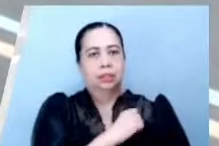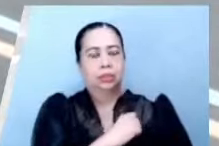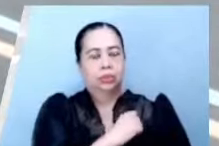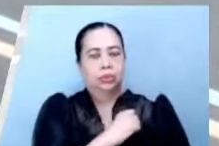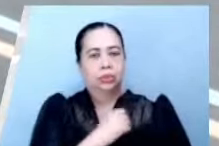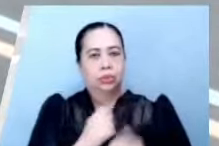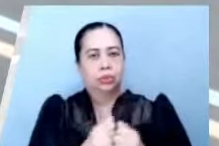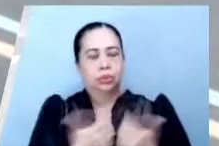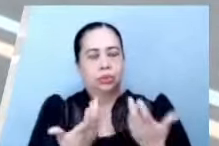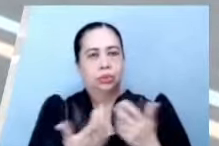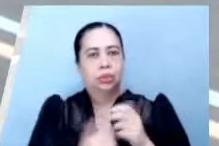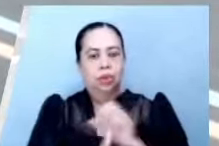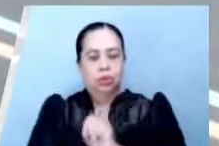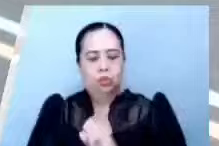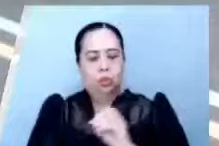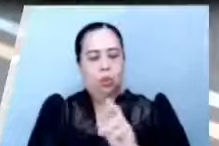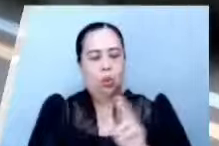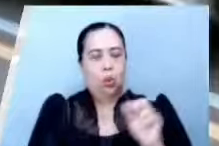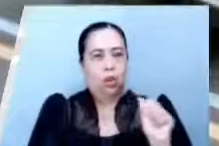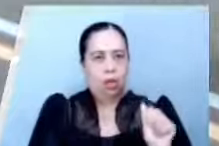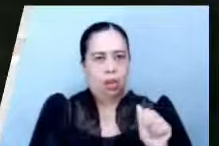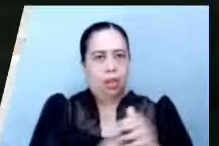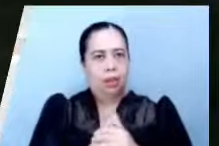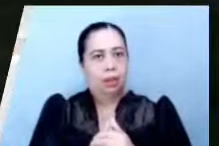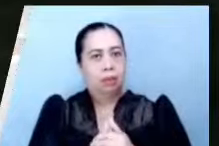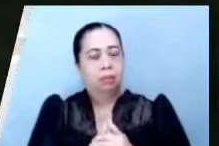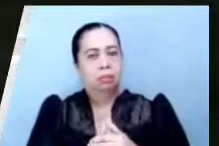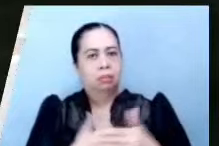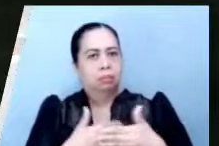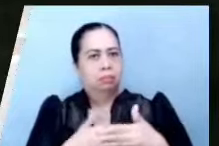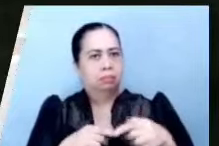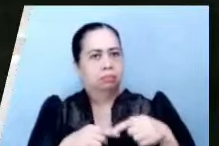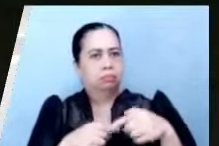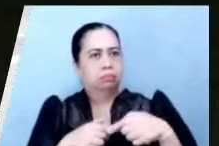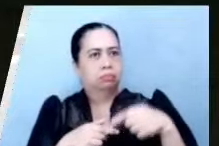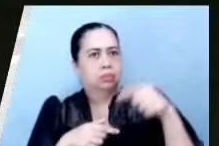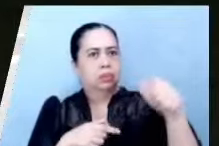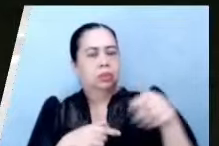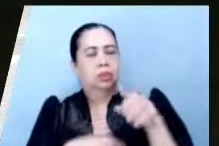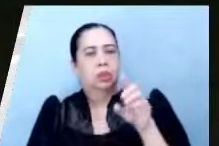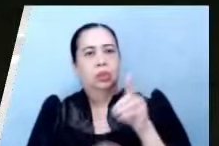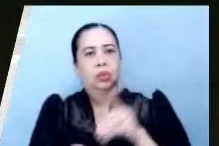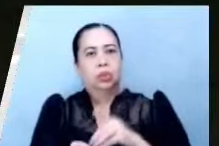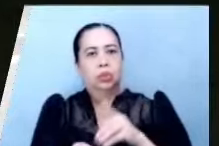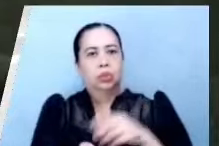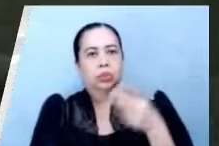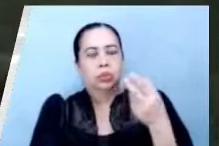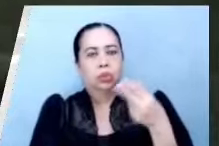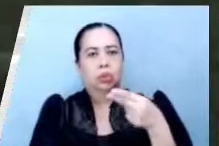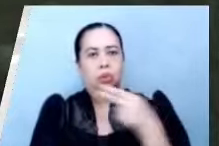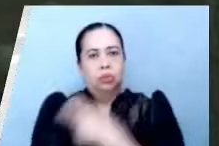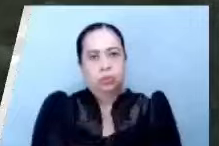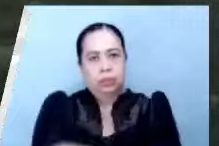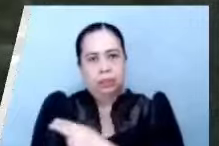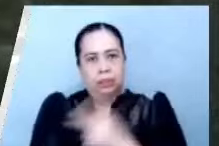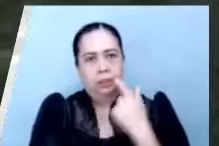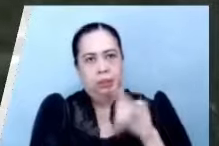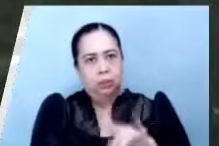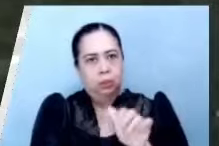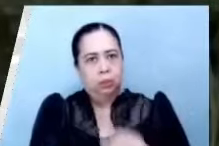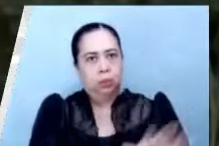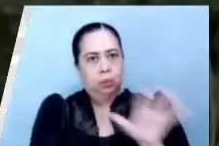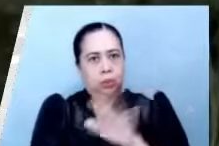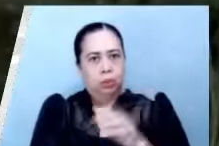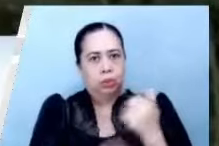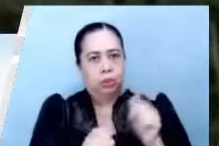SORA. Pero ilang metro lamang ilayo nito, Susan, mula doon sa Diliman Doctors Hospital kung saan kanina madaling araw pa lamang ay nakahanay na at